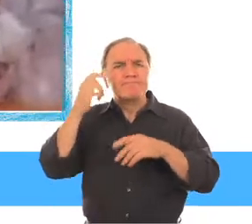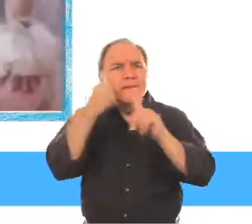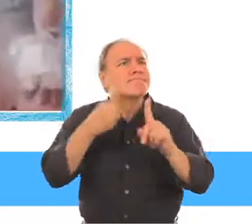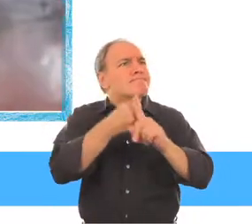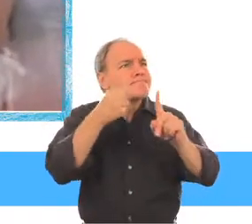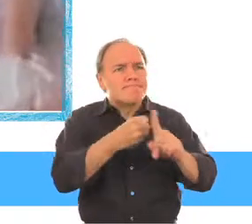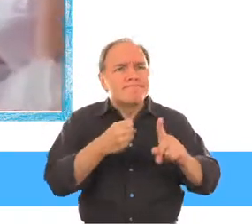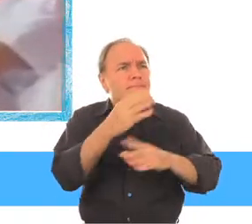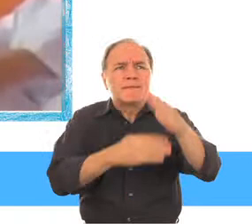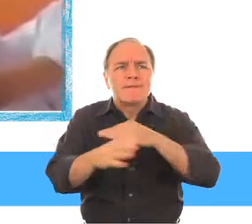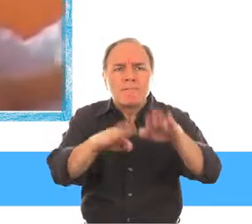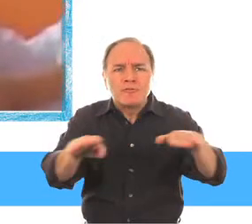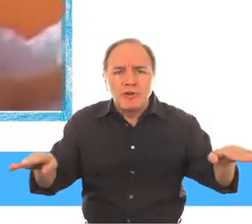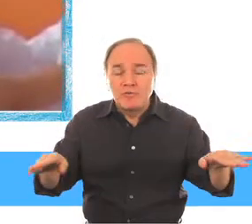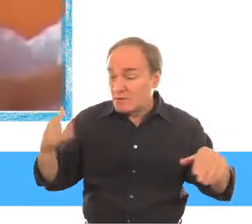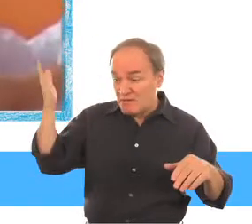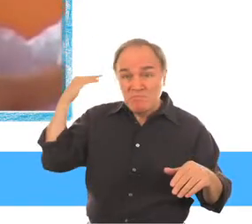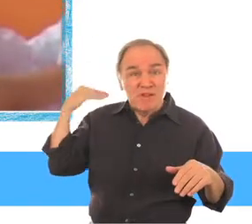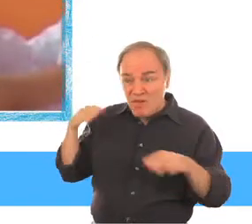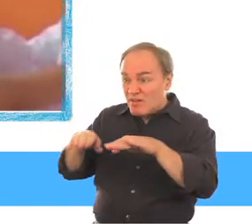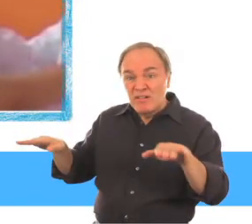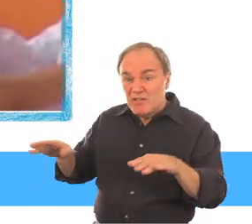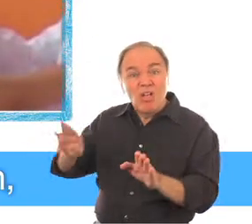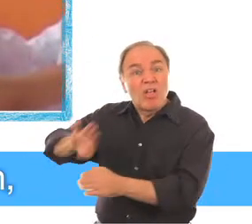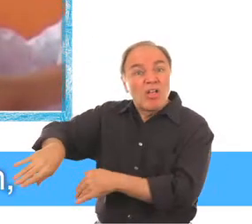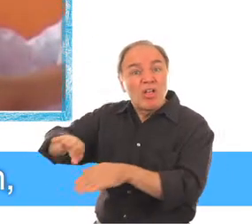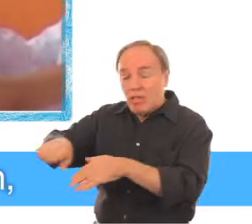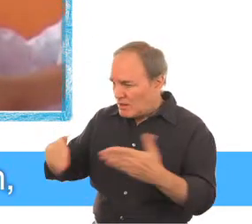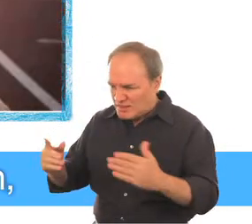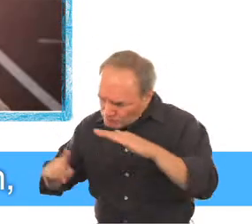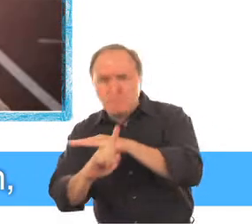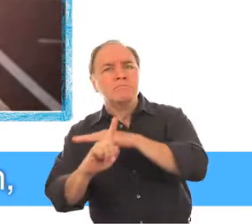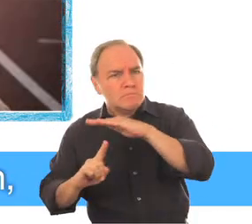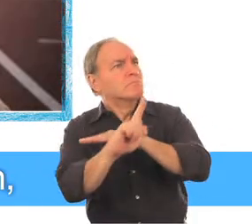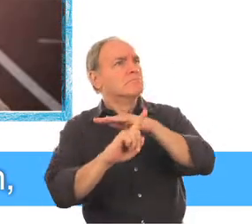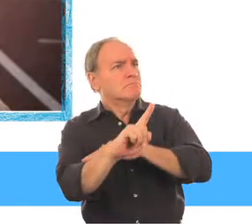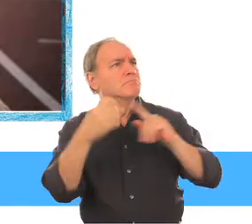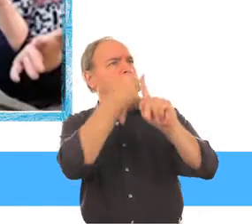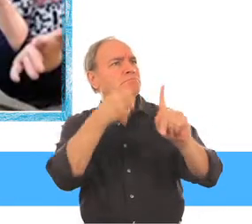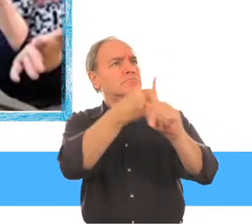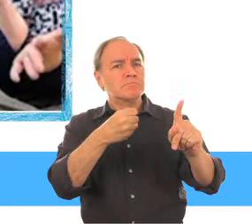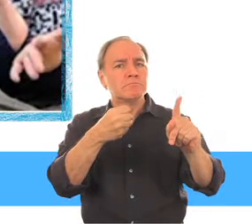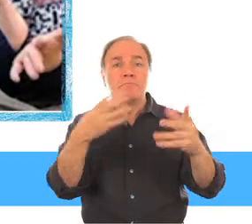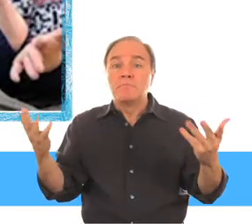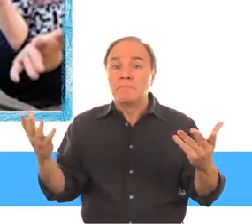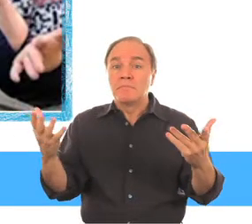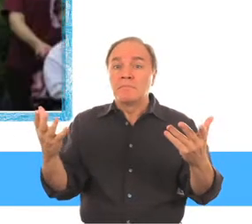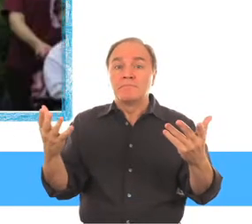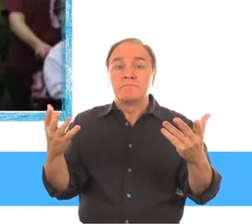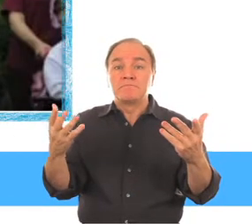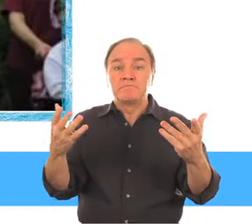auparavant invisibles, sont devenus des membres actifs de notre société en tant que jeunes avocats pour l'inclusion. Des athlètes, des